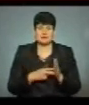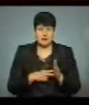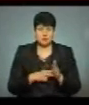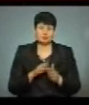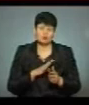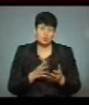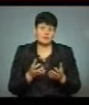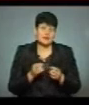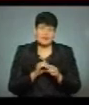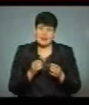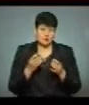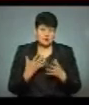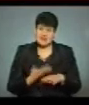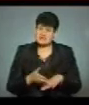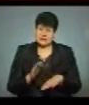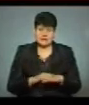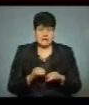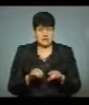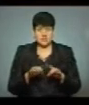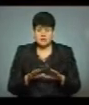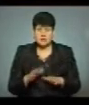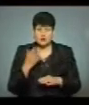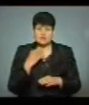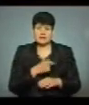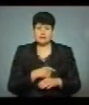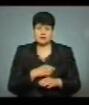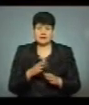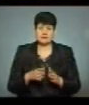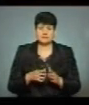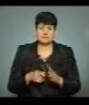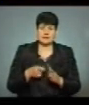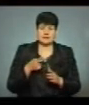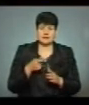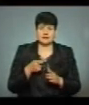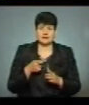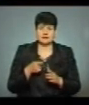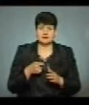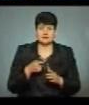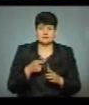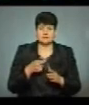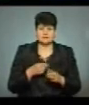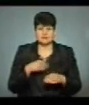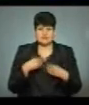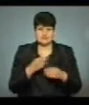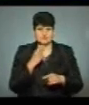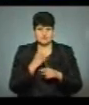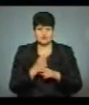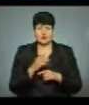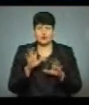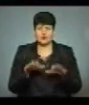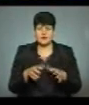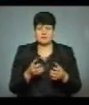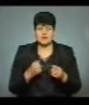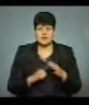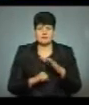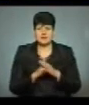було прийнято непросте, досить складне рішення, коли депутати подолали вето голови і все ж таки прийняли базове